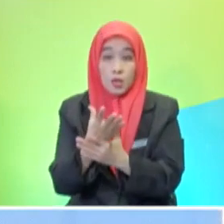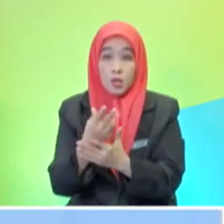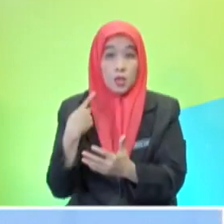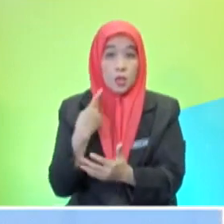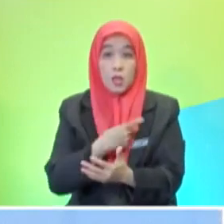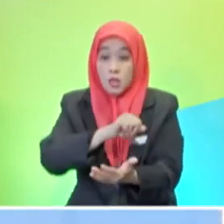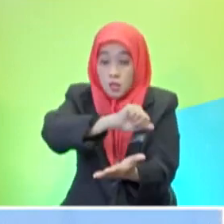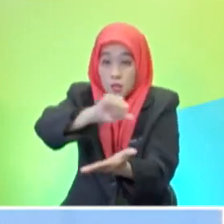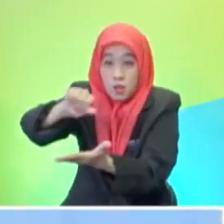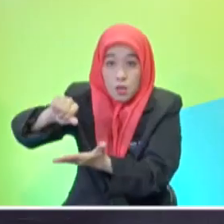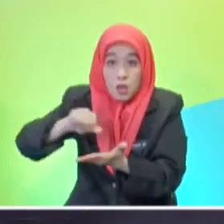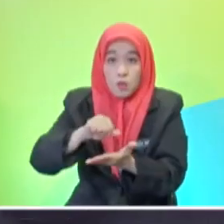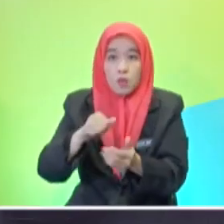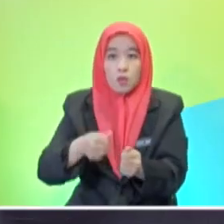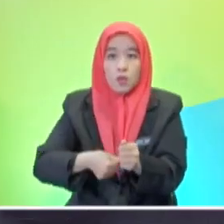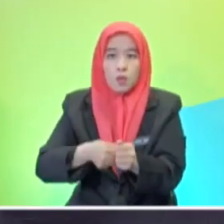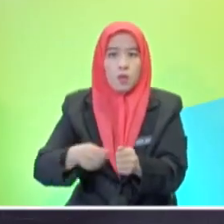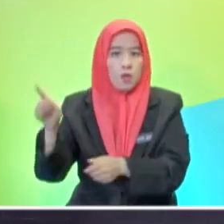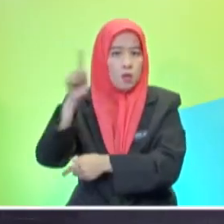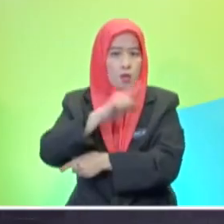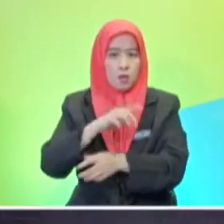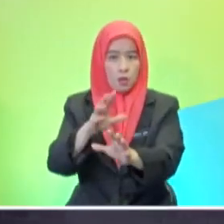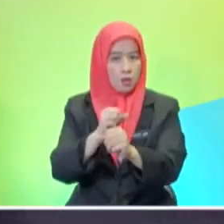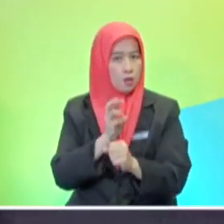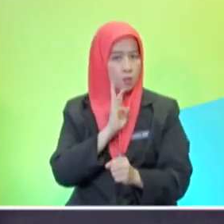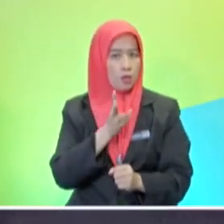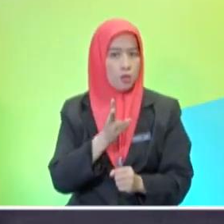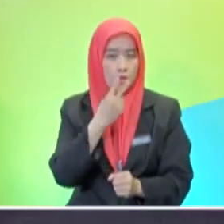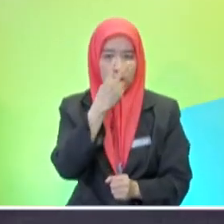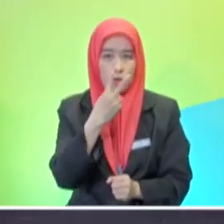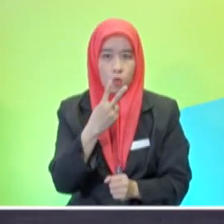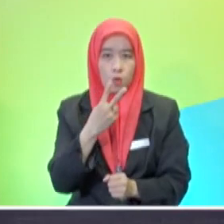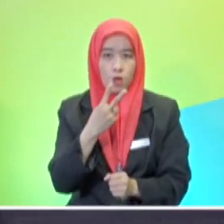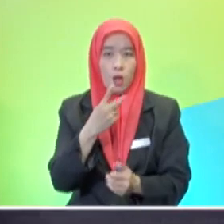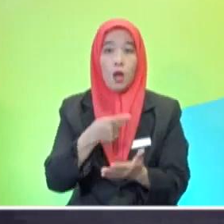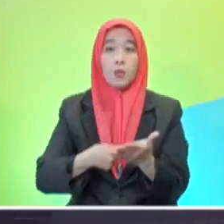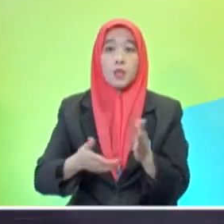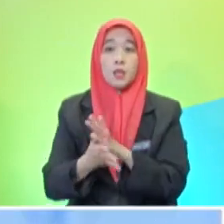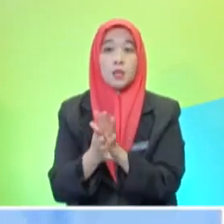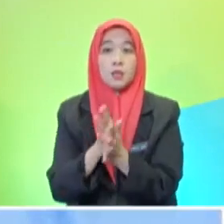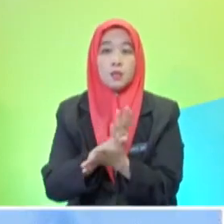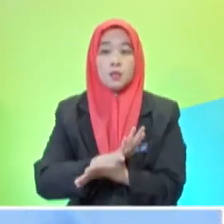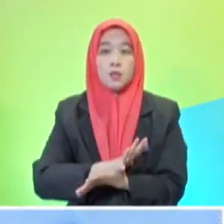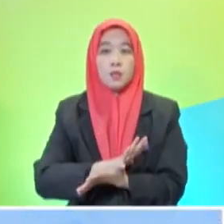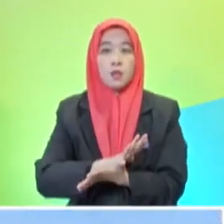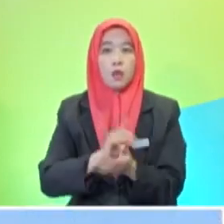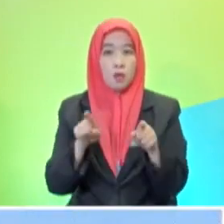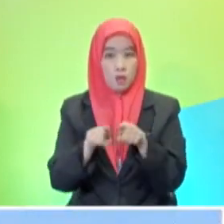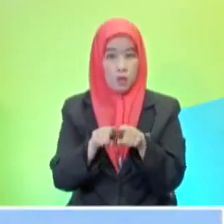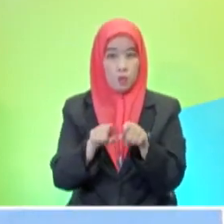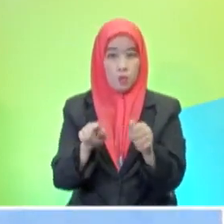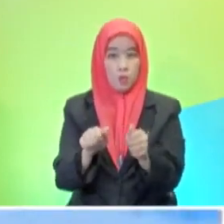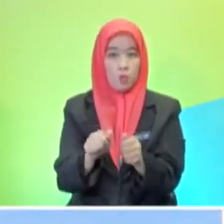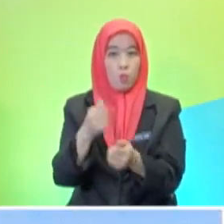Okey, dapat air, cikgu. Dapat air, bagus. Jadi, Syafika, lihat apakah pemerhatian dia selepas 2 minggu untuk pokok C. Macam pokok A juga dia layu, cikgu.